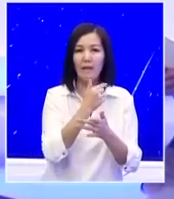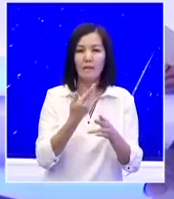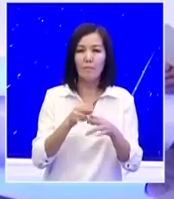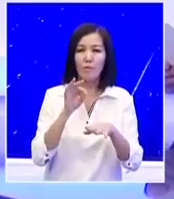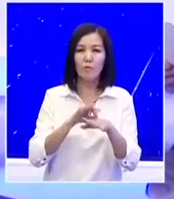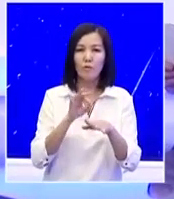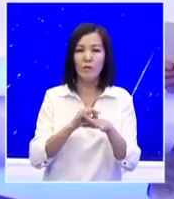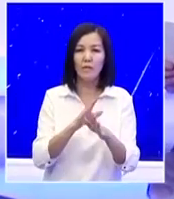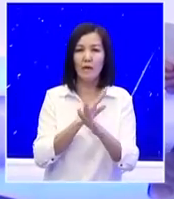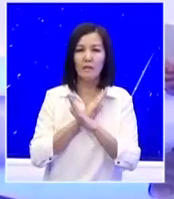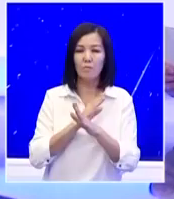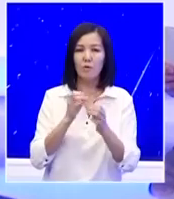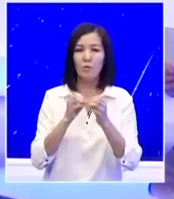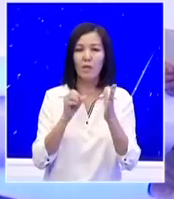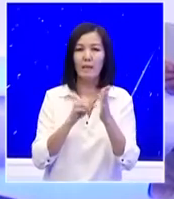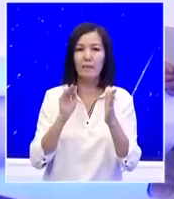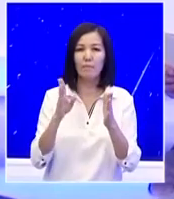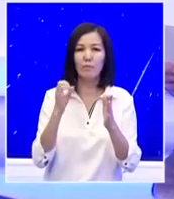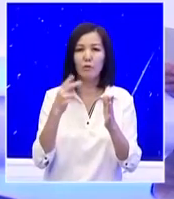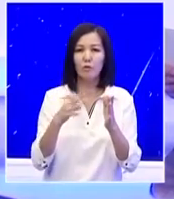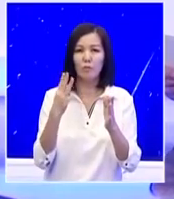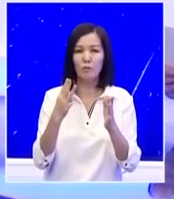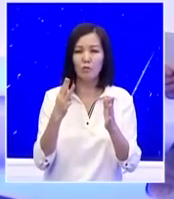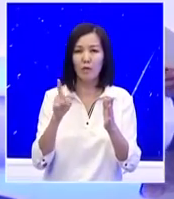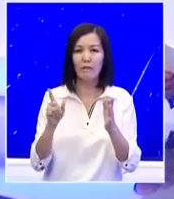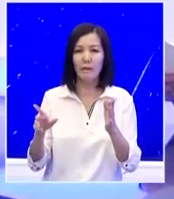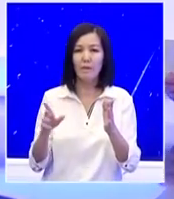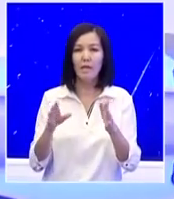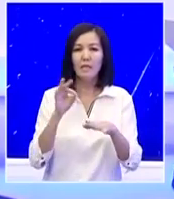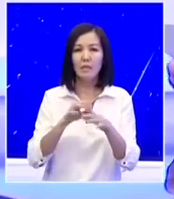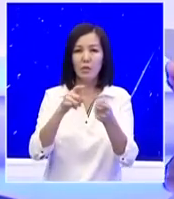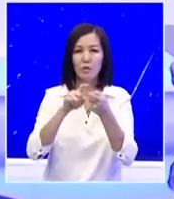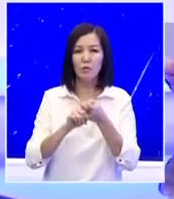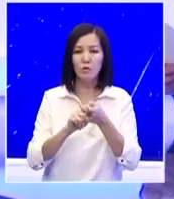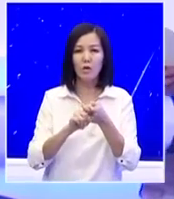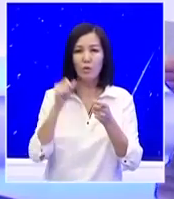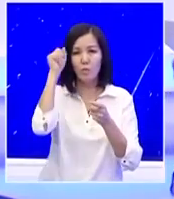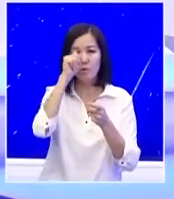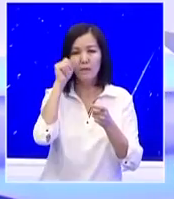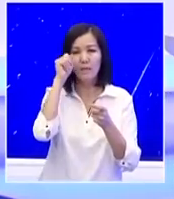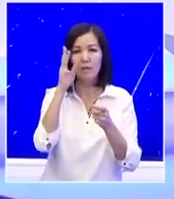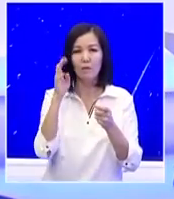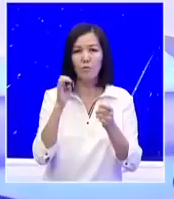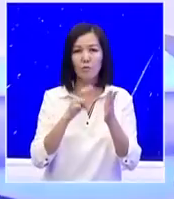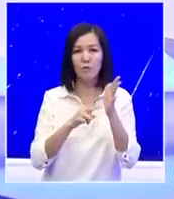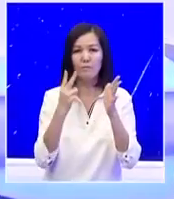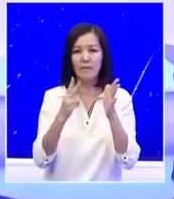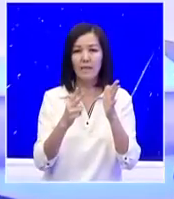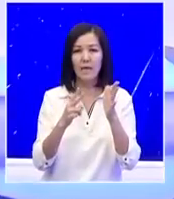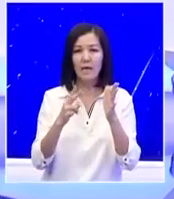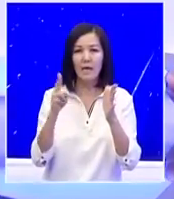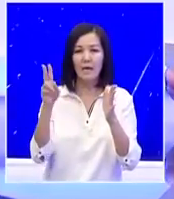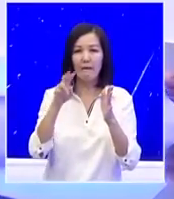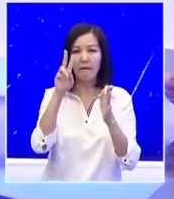бұл індеттен қайтыс болғандар саны 16523, ал дертті жұқтырғандар саны көрші Өзбекстанда